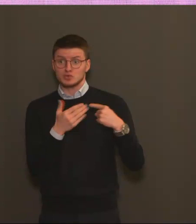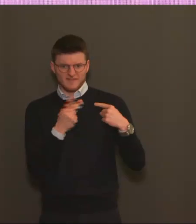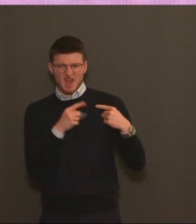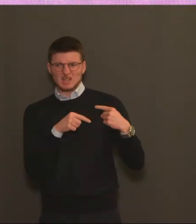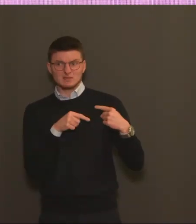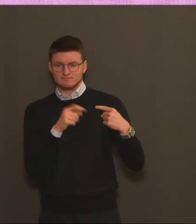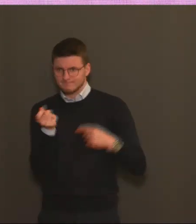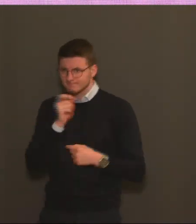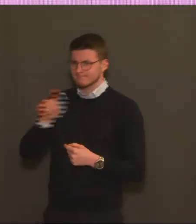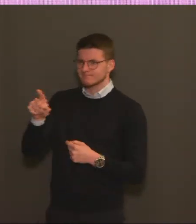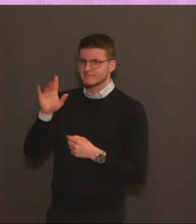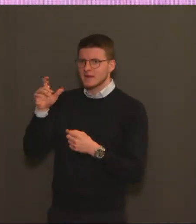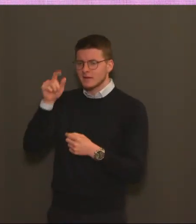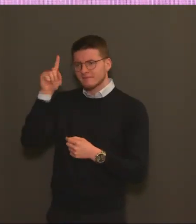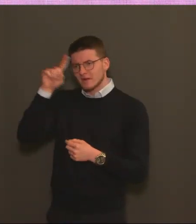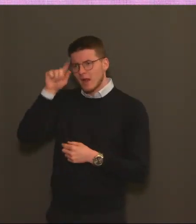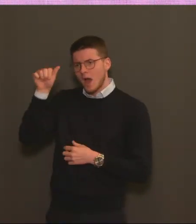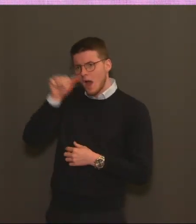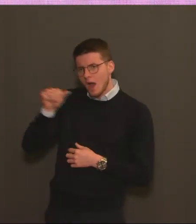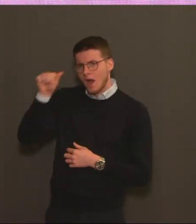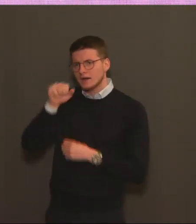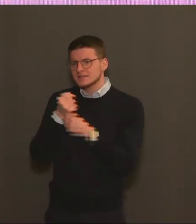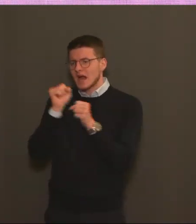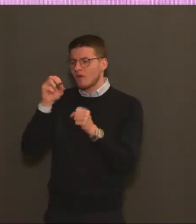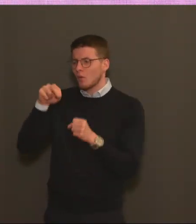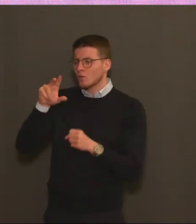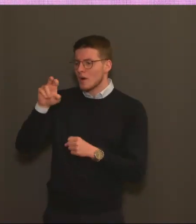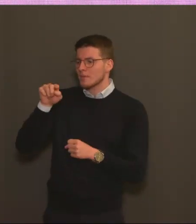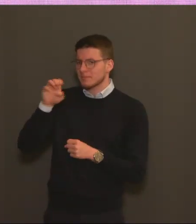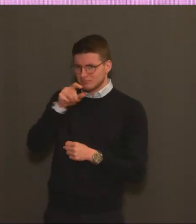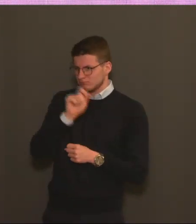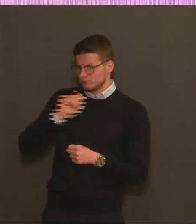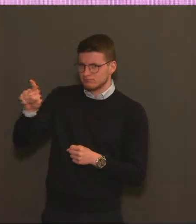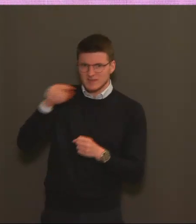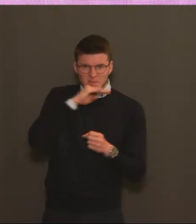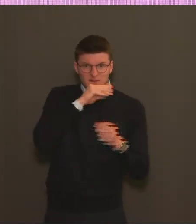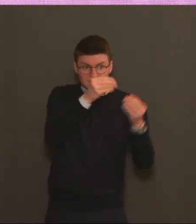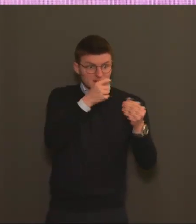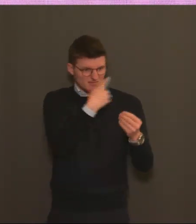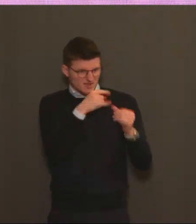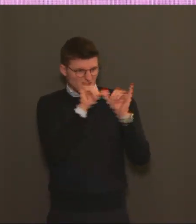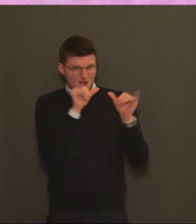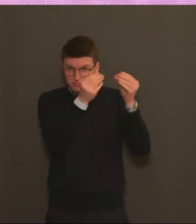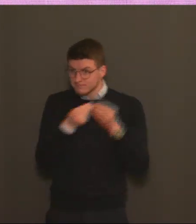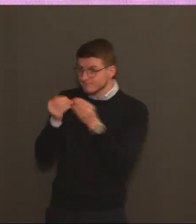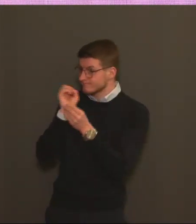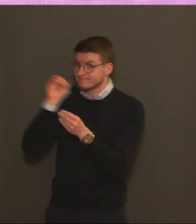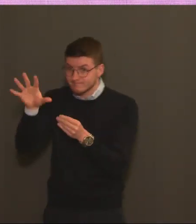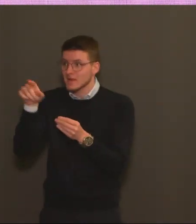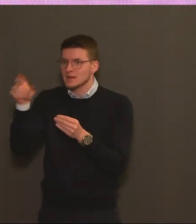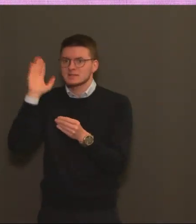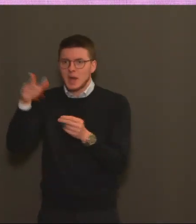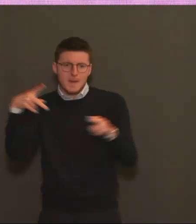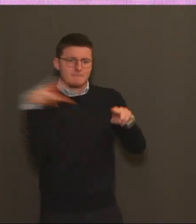verdacht@safeonweb.be. Hoe sneller je het bericht doorstuurt, hoe sneller het kan behandeld worden en hoe minder mensen kans maken om slachtoffer te